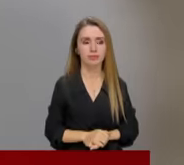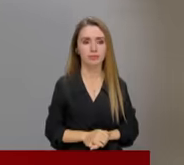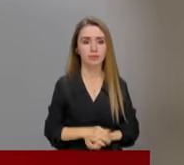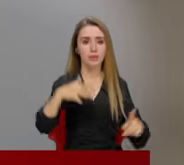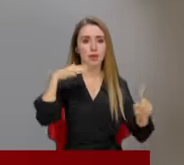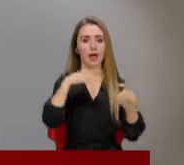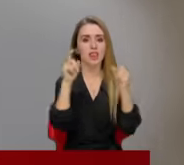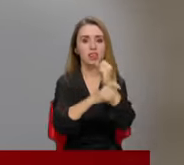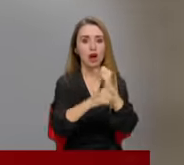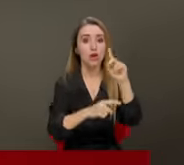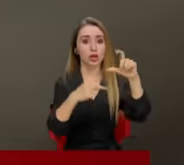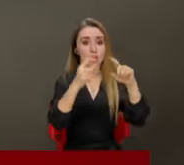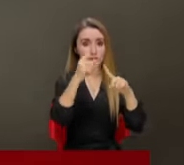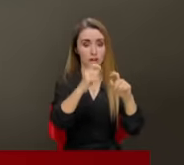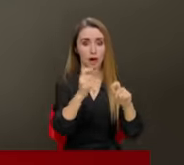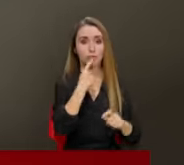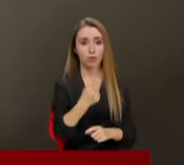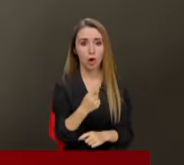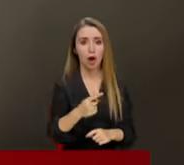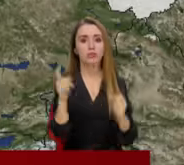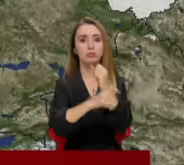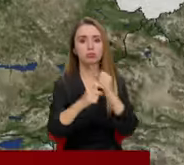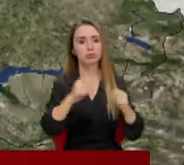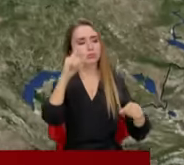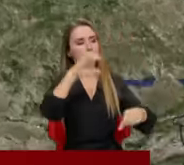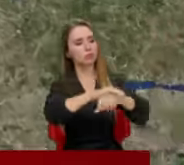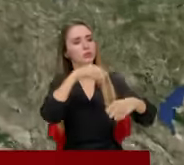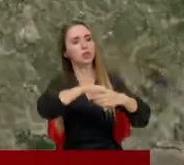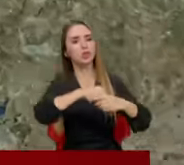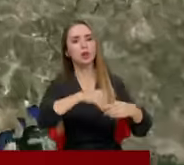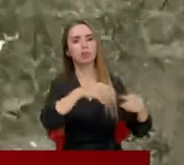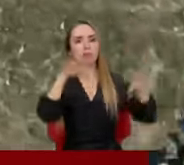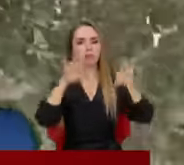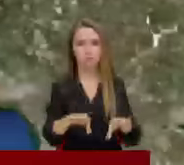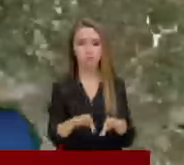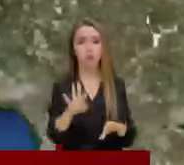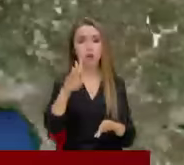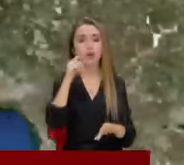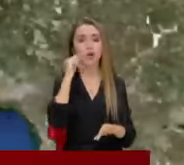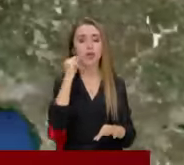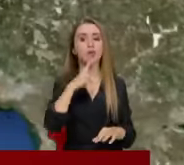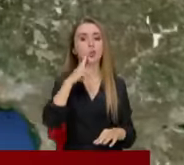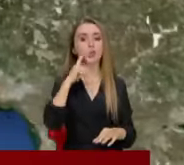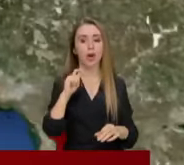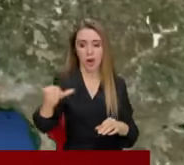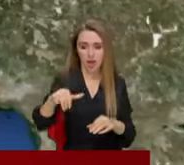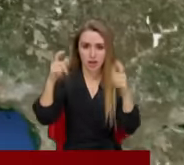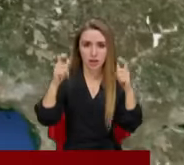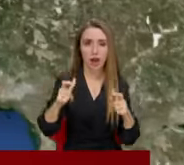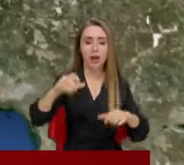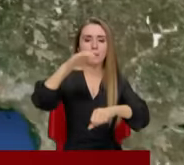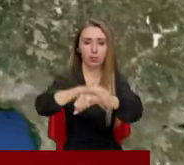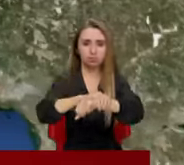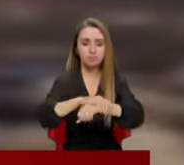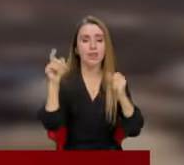Saldırıyı terör örgütü IŞİD üstlendi. Rus güçleri teröristleri yakalamak için insan avı başlattı. 4 saldırgan Ukrayna sınırına yakın Bryansk'ta